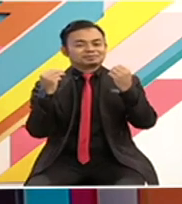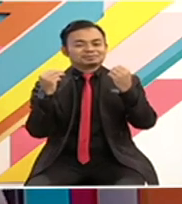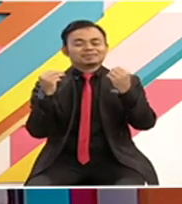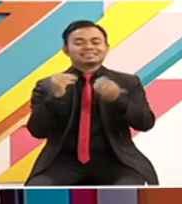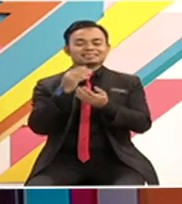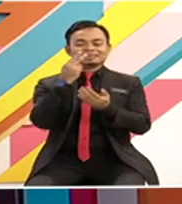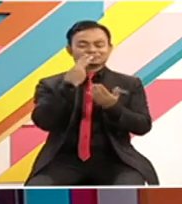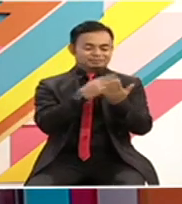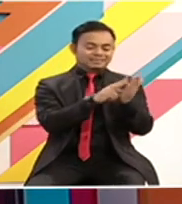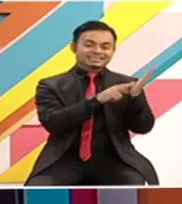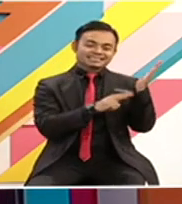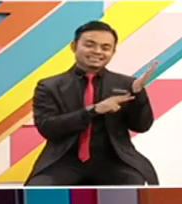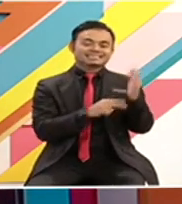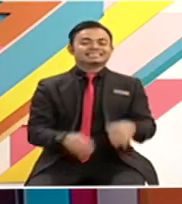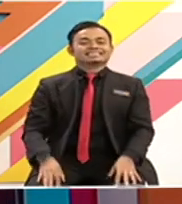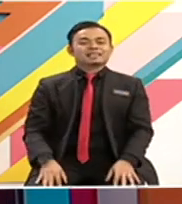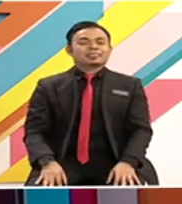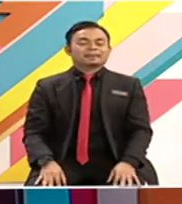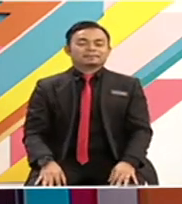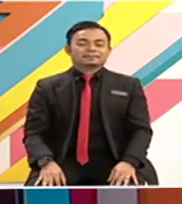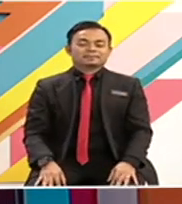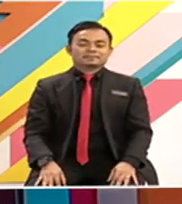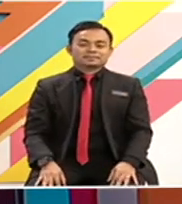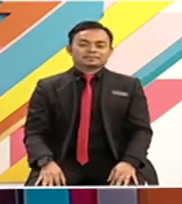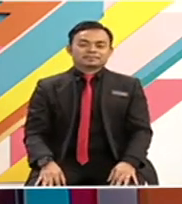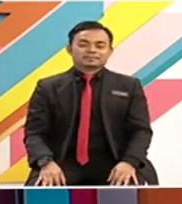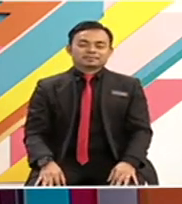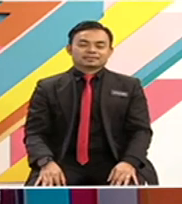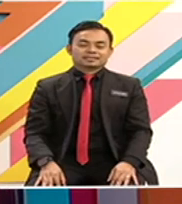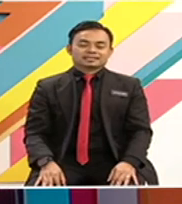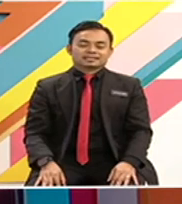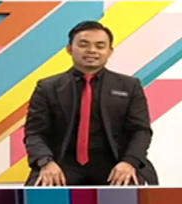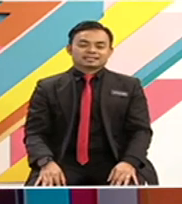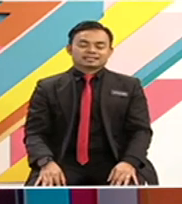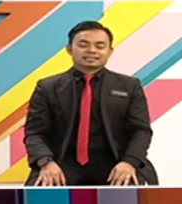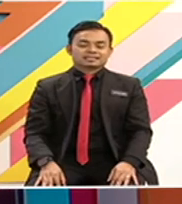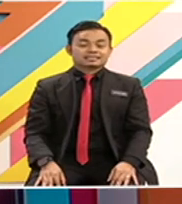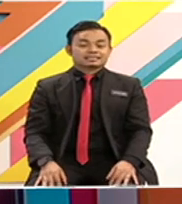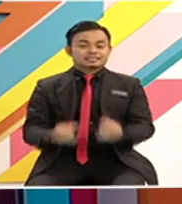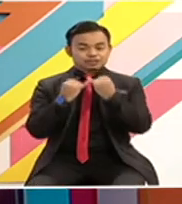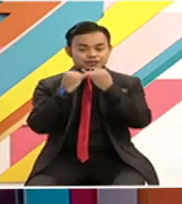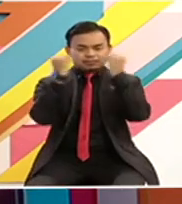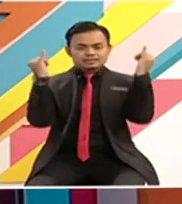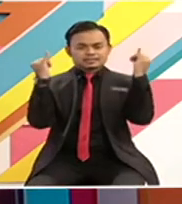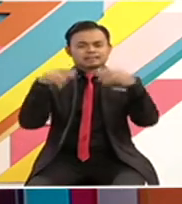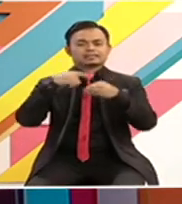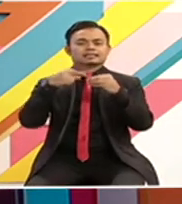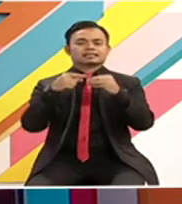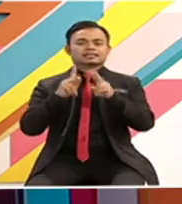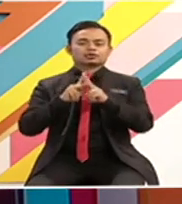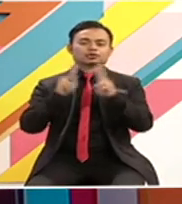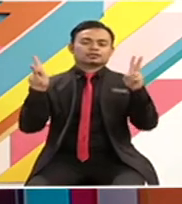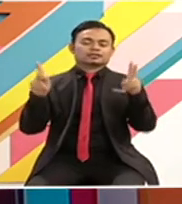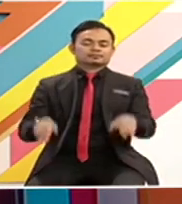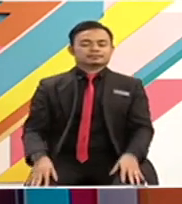Bu Maaf hari ini menjelaskan tentang kontrak oke apa itu